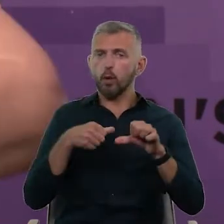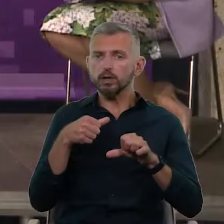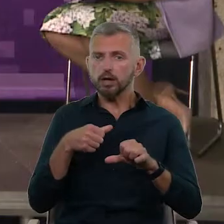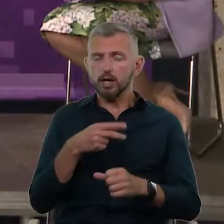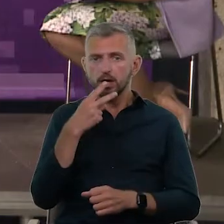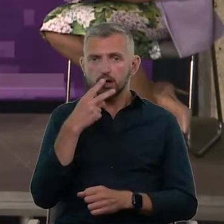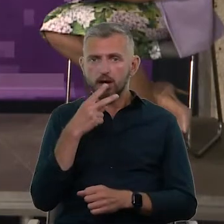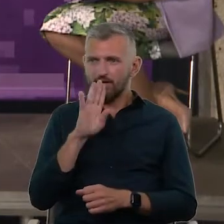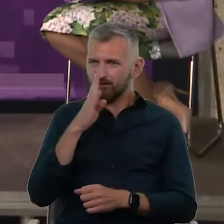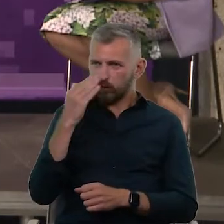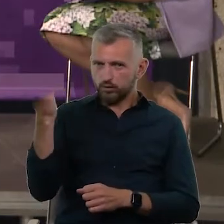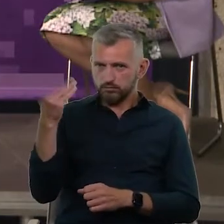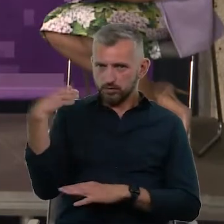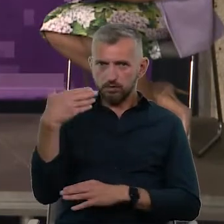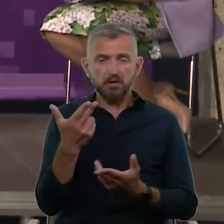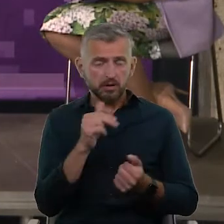бачу